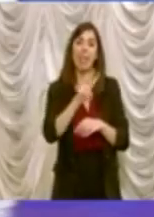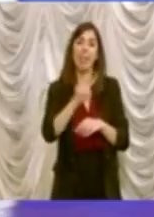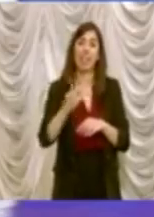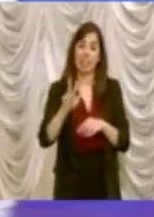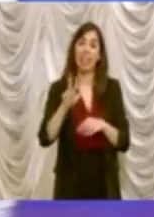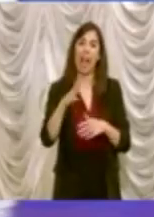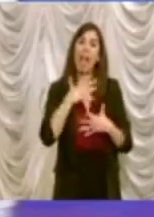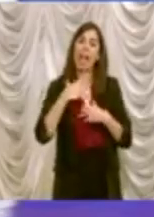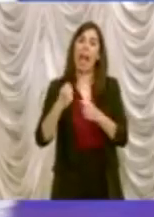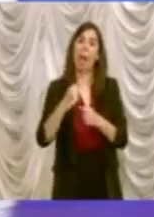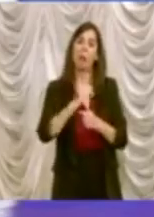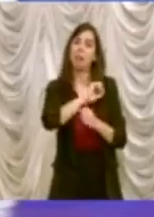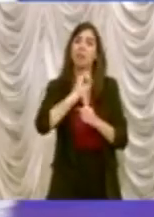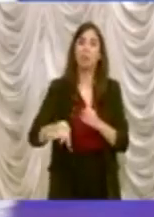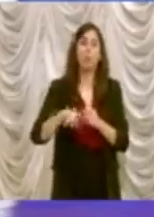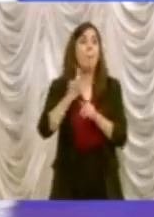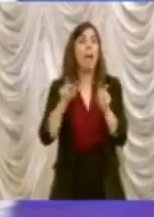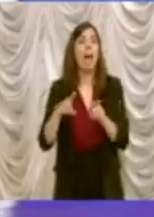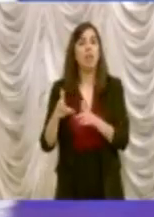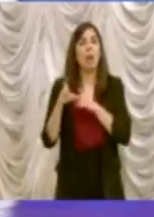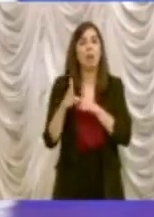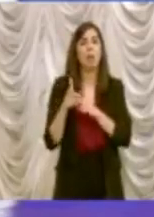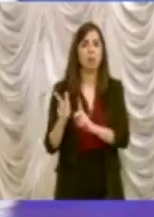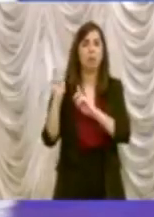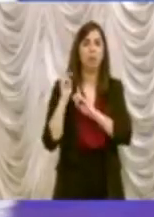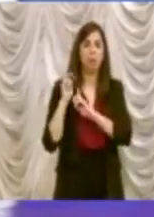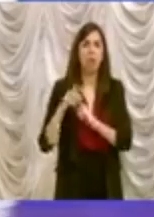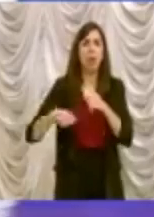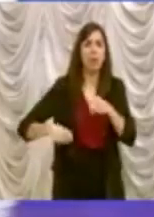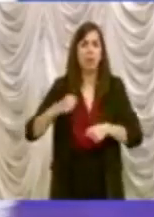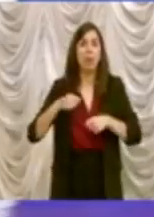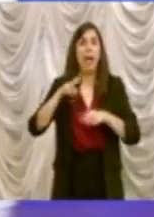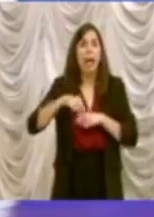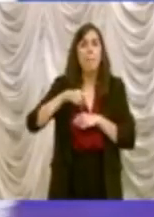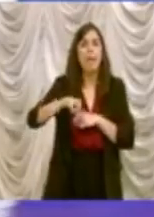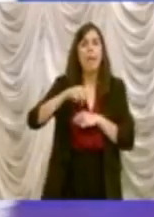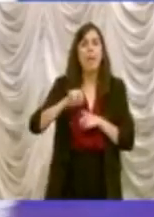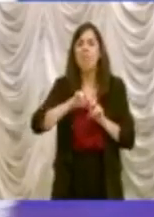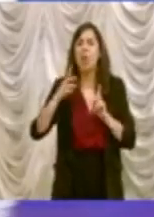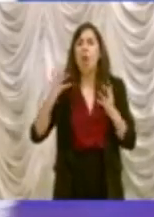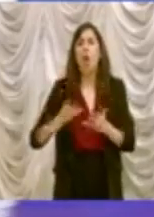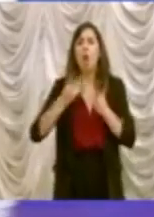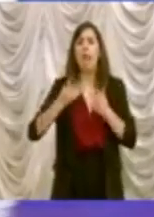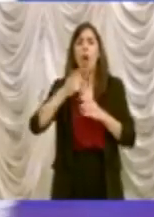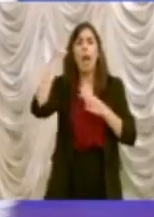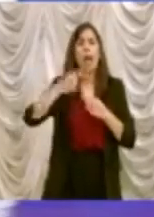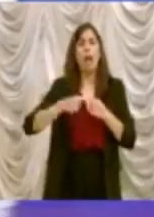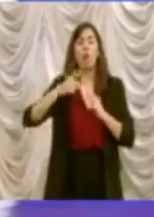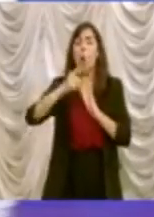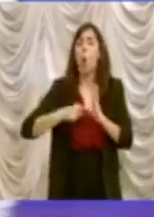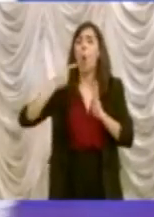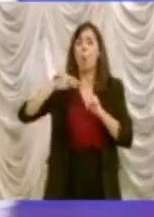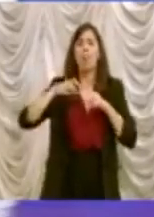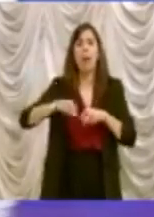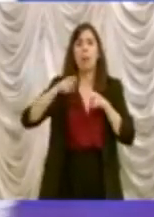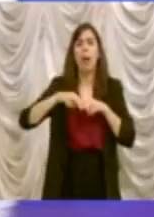da persone armate di kalashnikov nella foresta camminando cena 9 ore al giorno per un mese passare